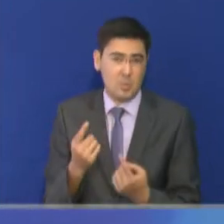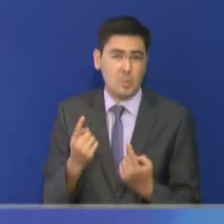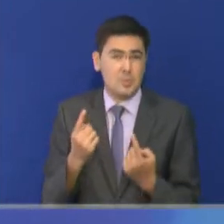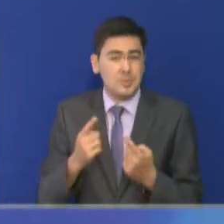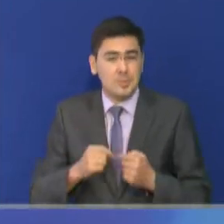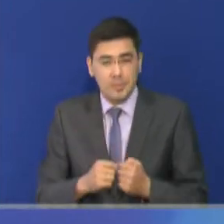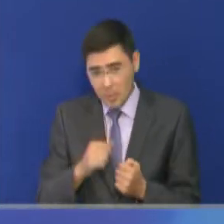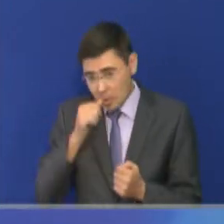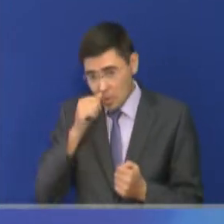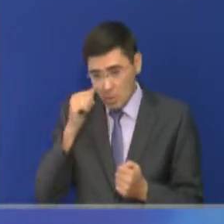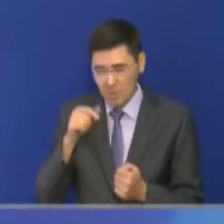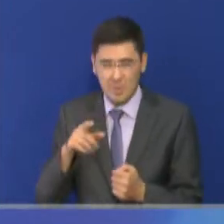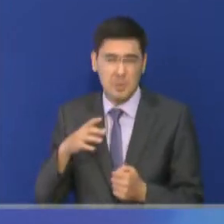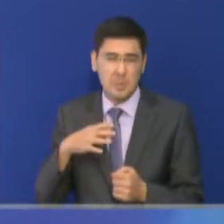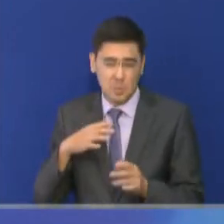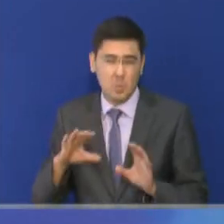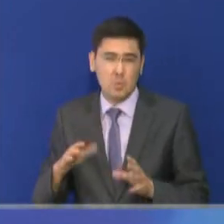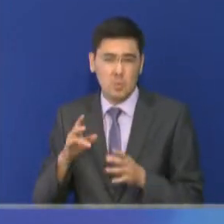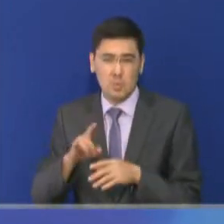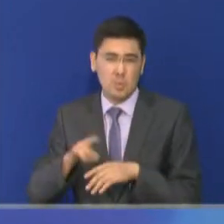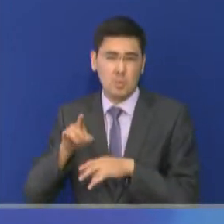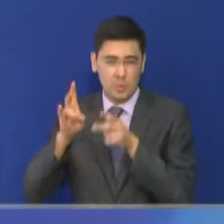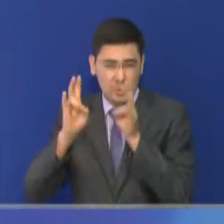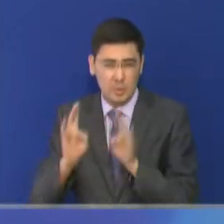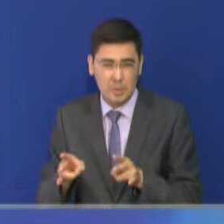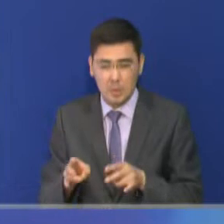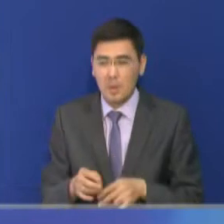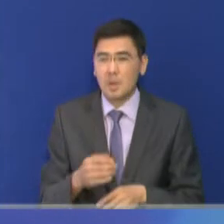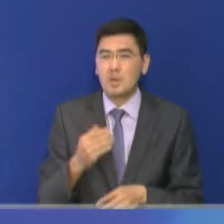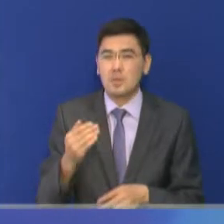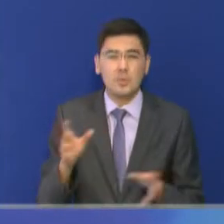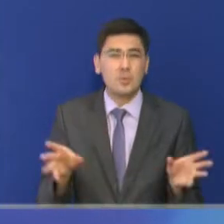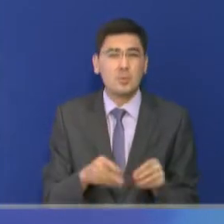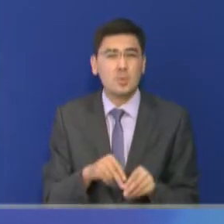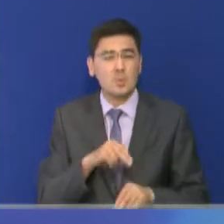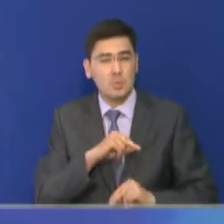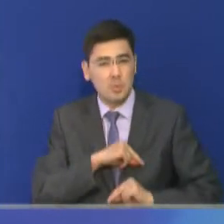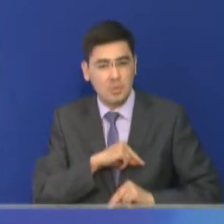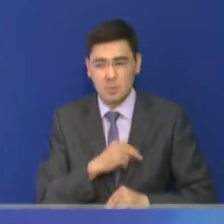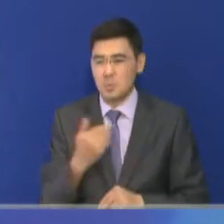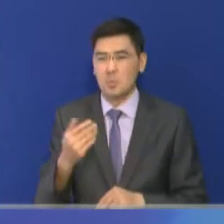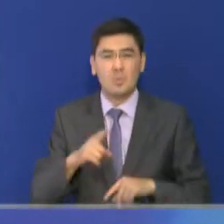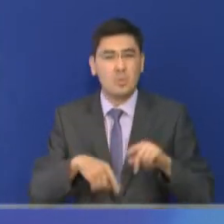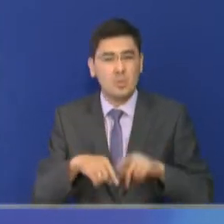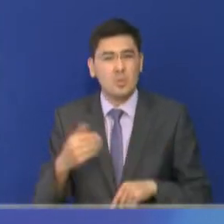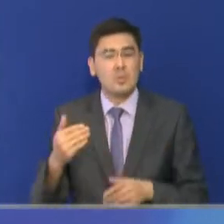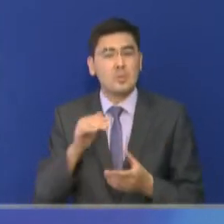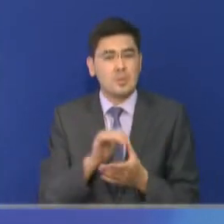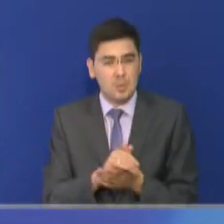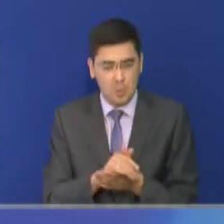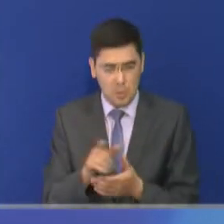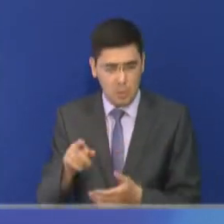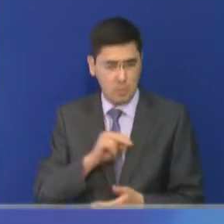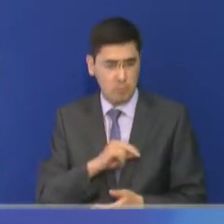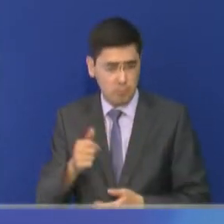генерал өткен жылы ұшақ апатынан қайтыс болды. Рүстем Қайдаровтың әріптестері, шәкірттері мен туыстары оның еңбегі мен өнегелі